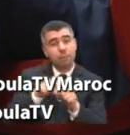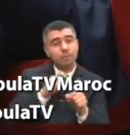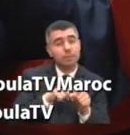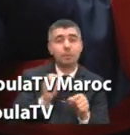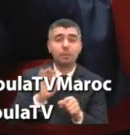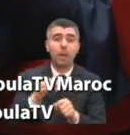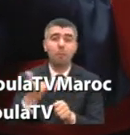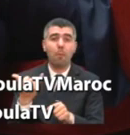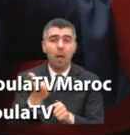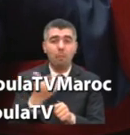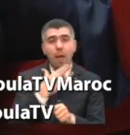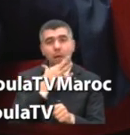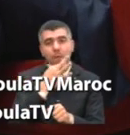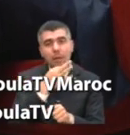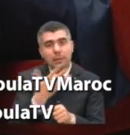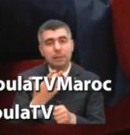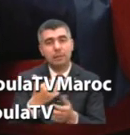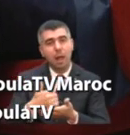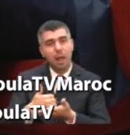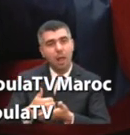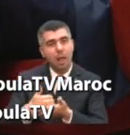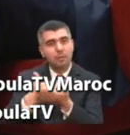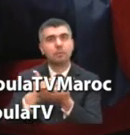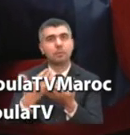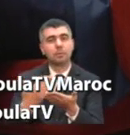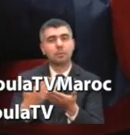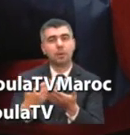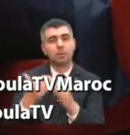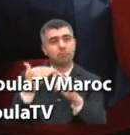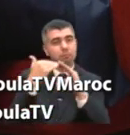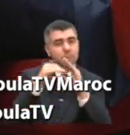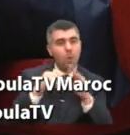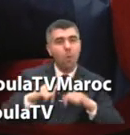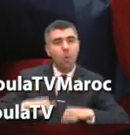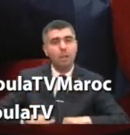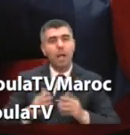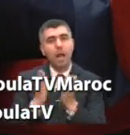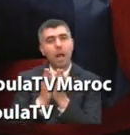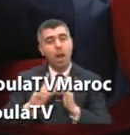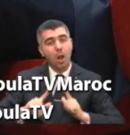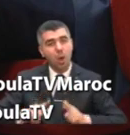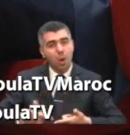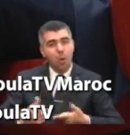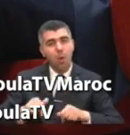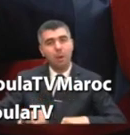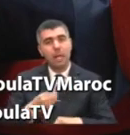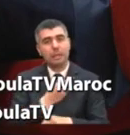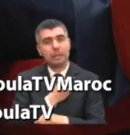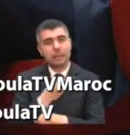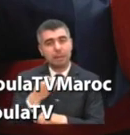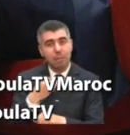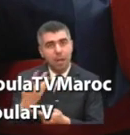الترتيبات التيسيرية والنص التنظيمي الذي أحيل على وزارة التربية الوطنية، كذلك وزارة الصحة، وكذلك